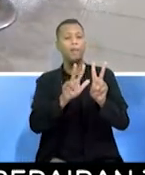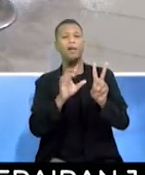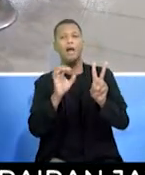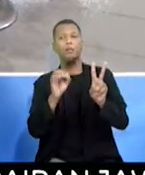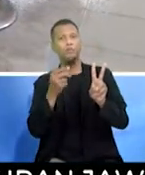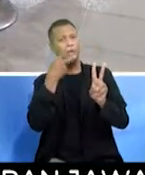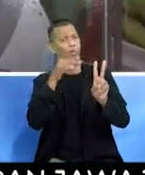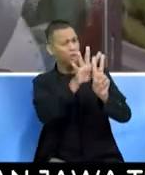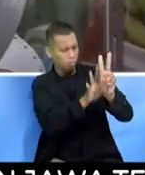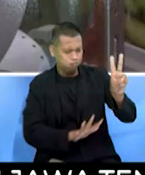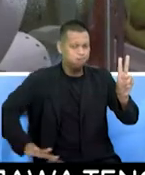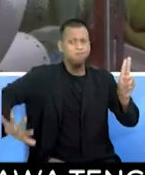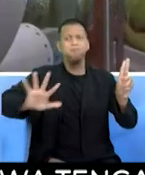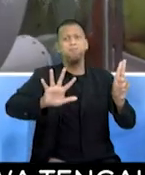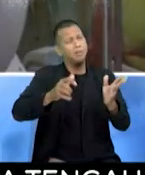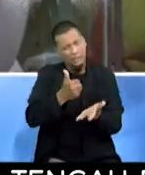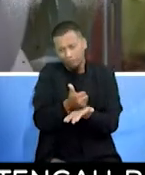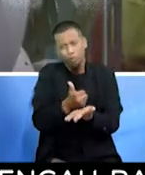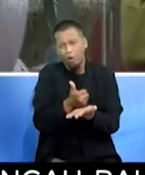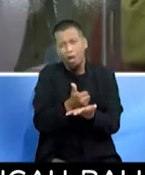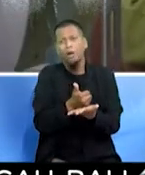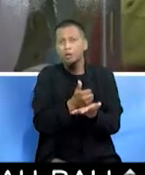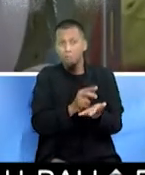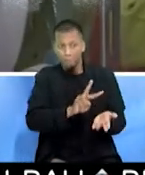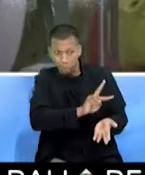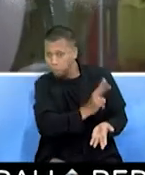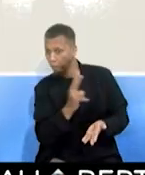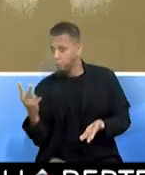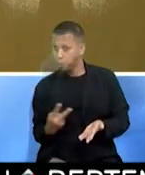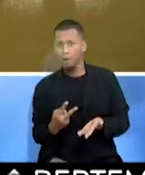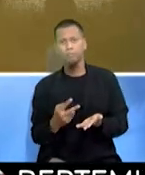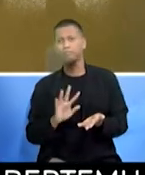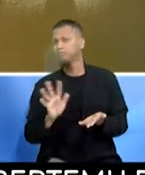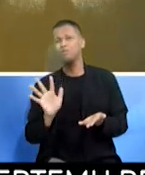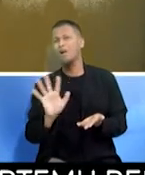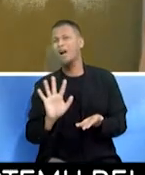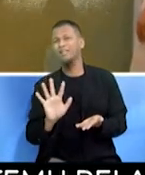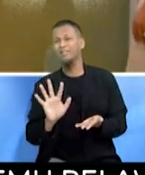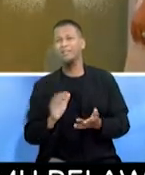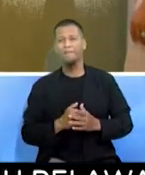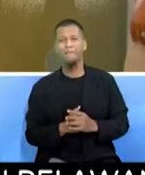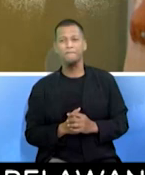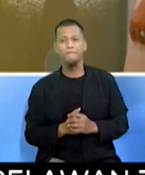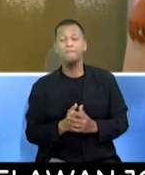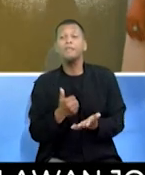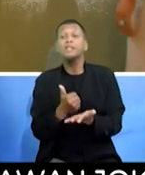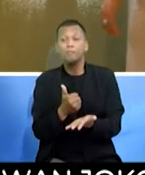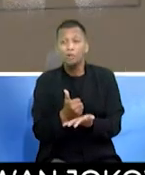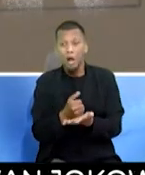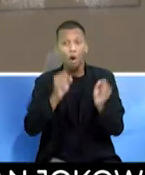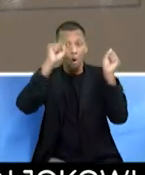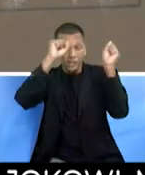hampir tidak ada perubahan secara masif untuk seluruh pelayanan peserta BPJS Kesehatan. Dan perlu diketahui juga bahwa sebetulnya konsep KRIS ini yang